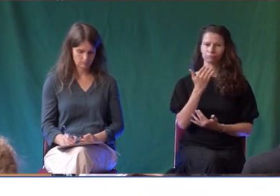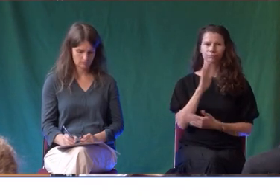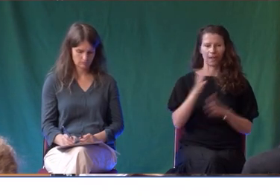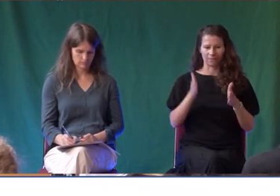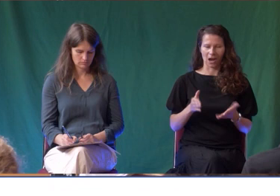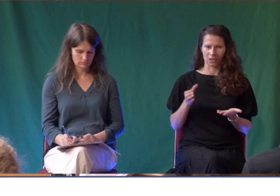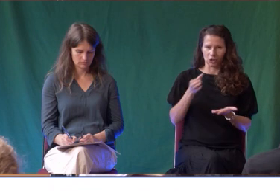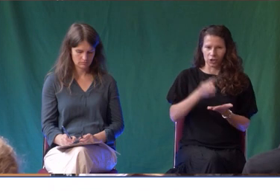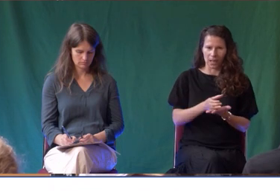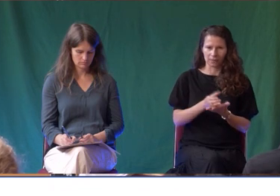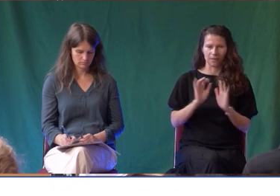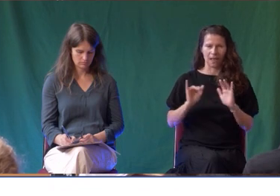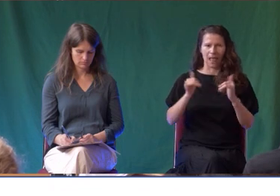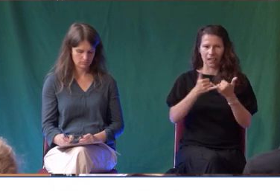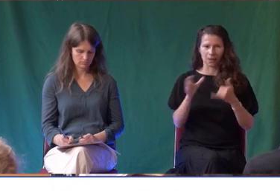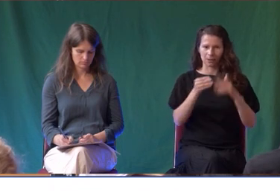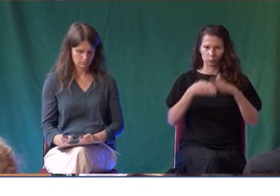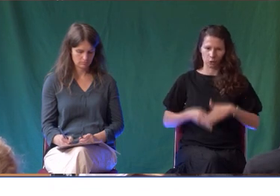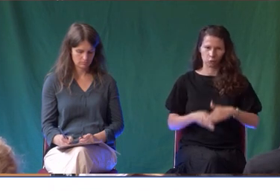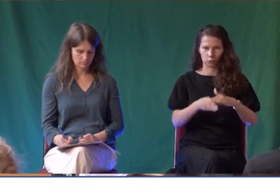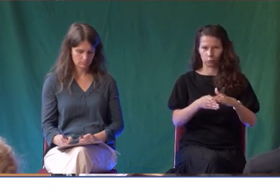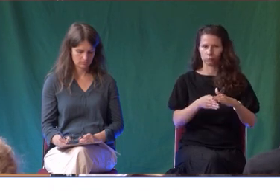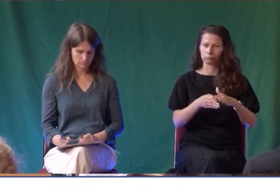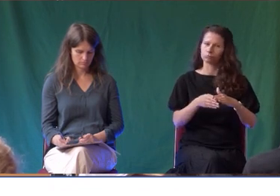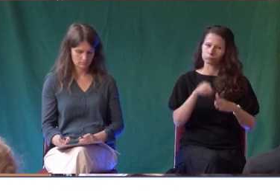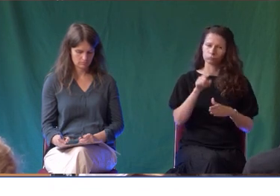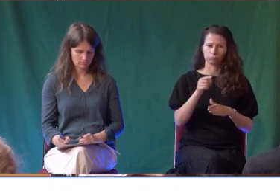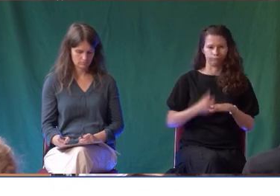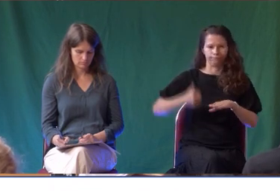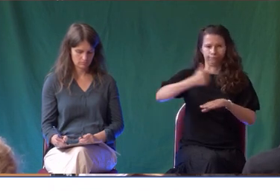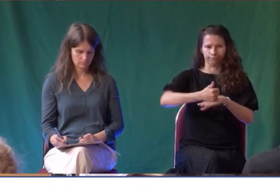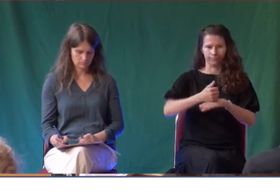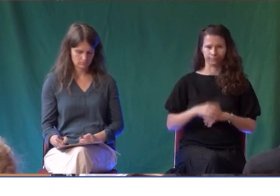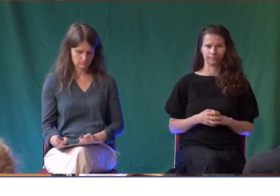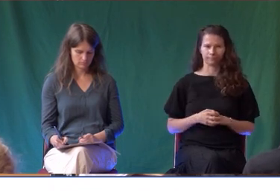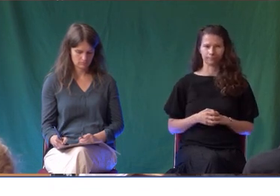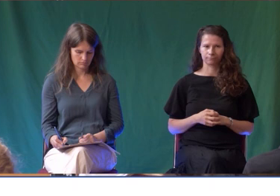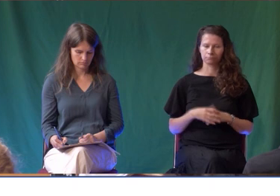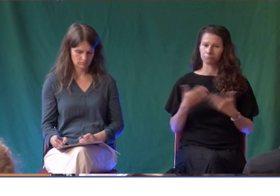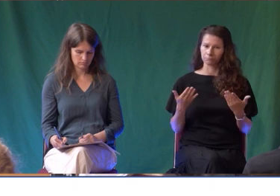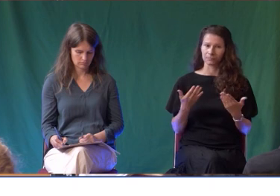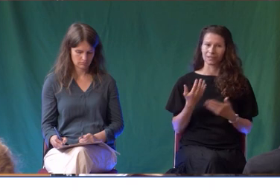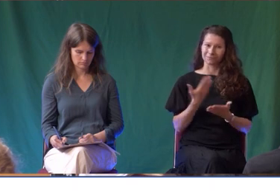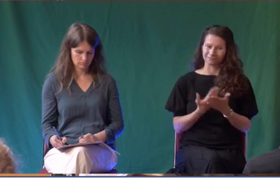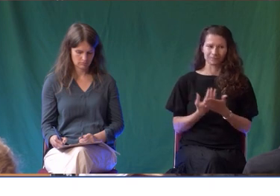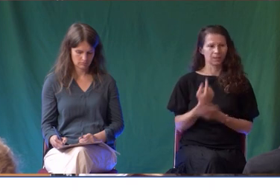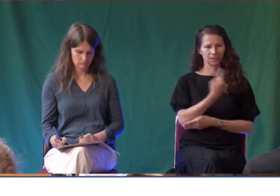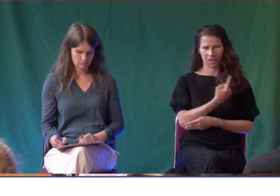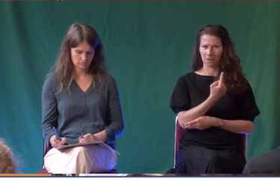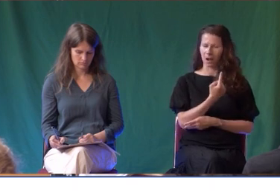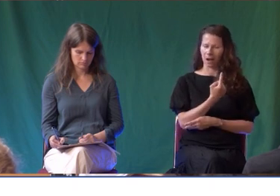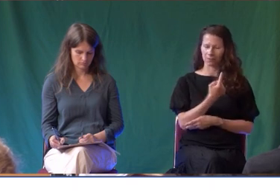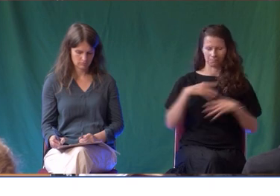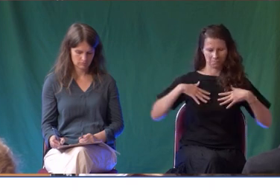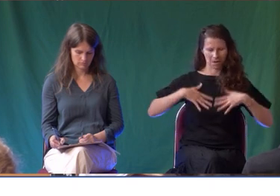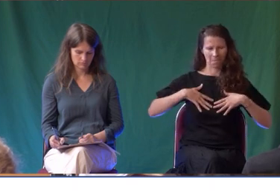Fachstelle unterstützt der Elternschaft sie leitet die Fachstelle deshalb kann sie darüber besonders gut